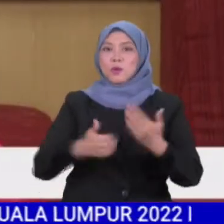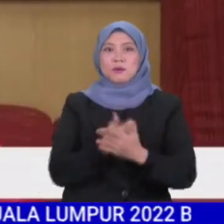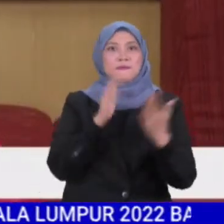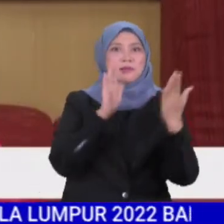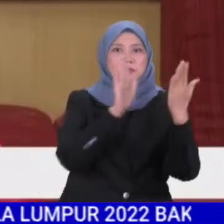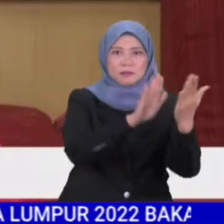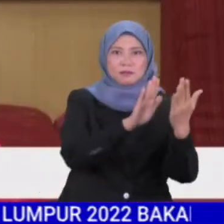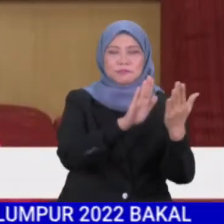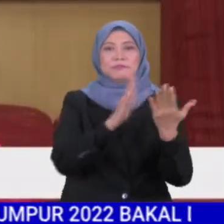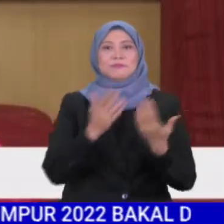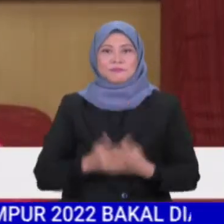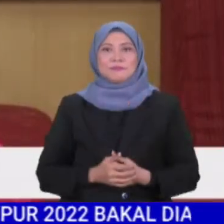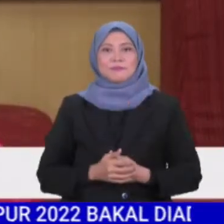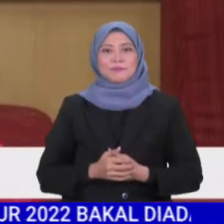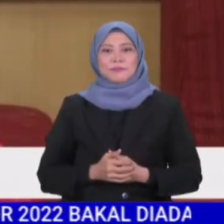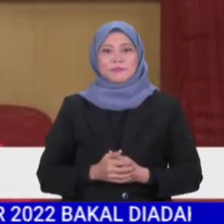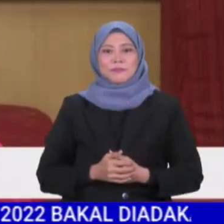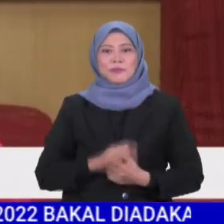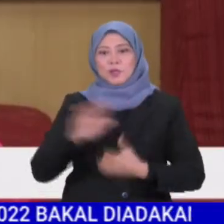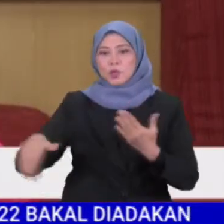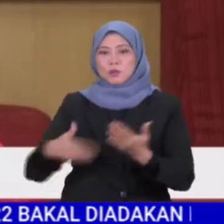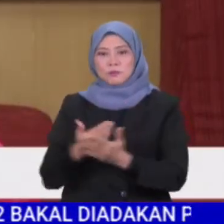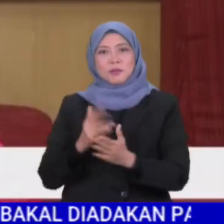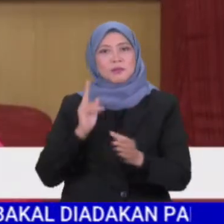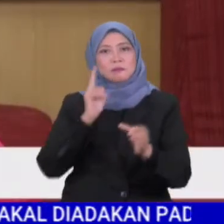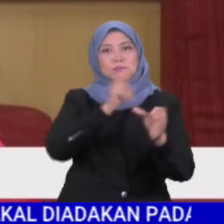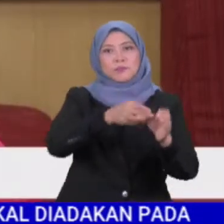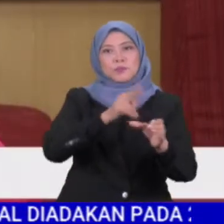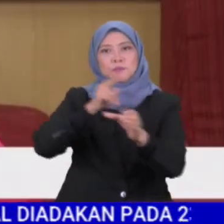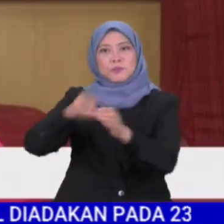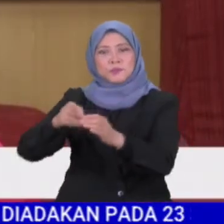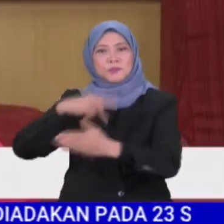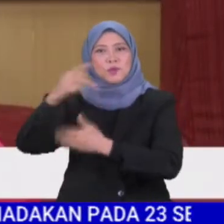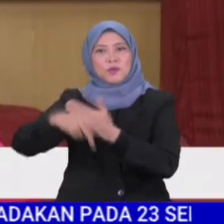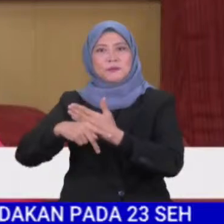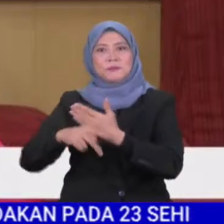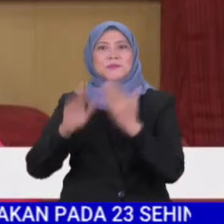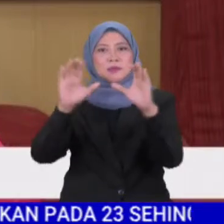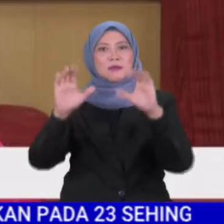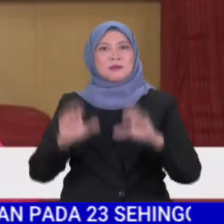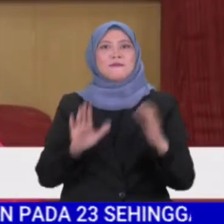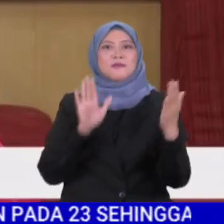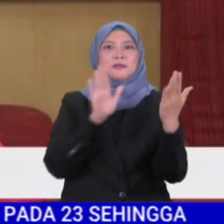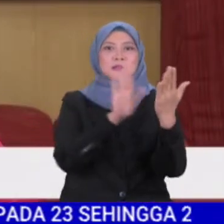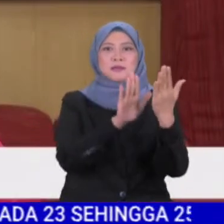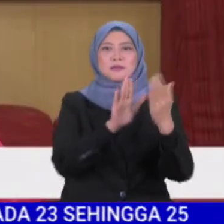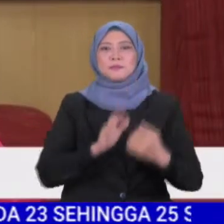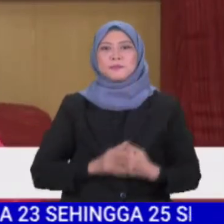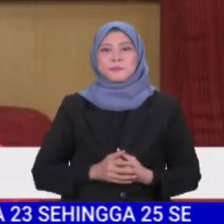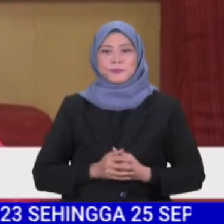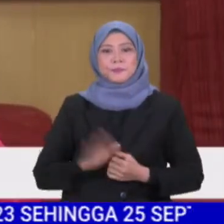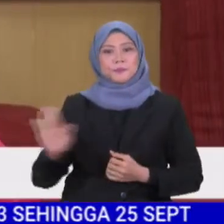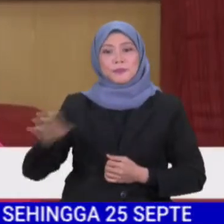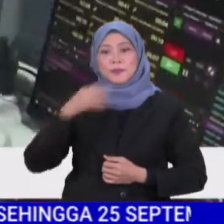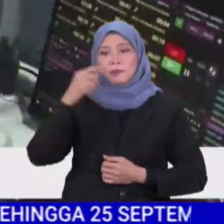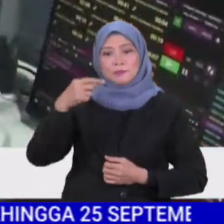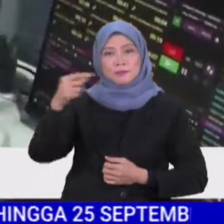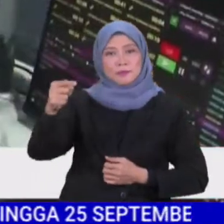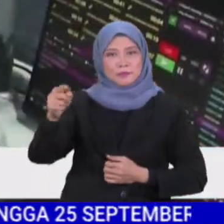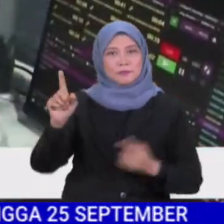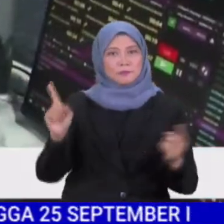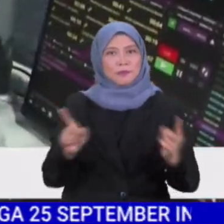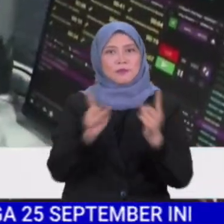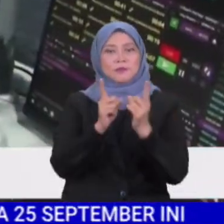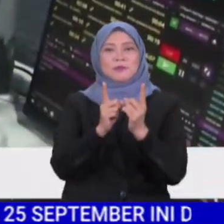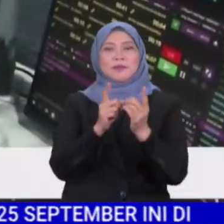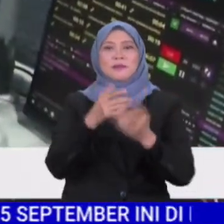Yang terutama akan menghadiri semua program secara fizikal. Beliau berkata demikian ketika